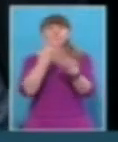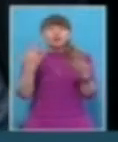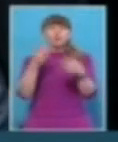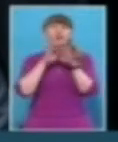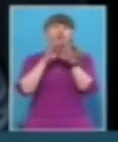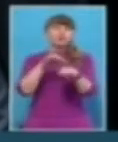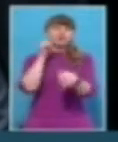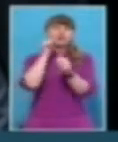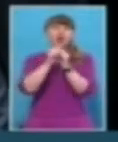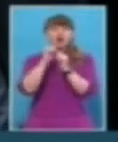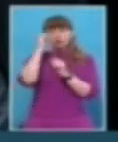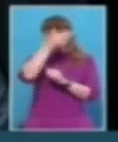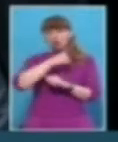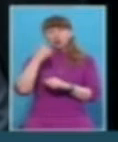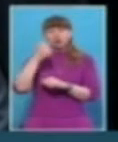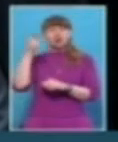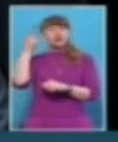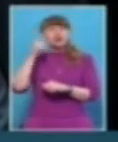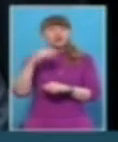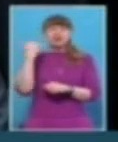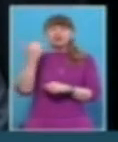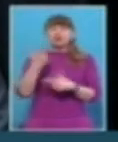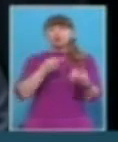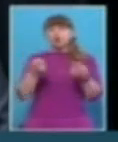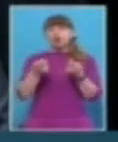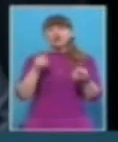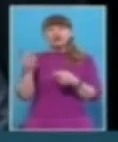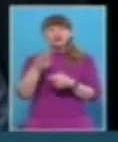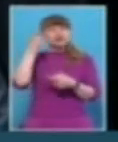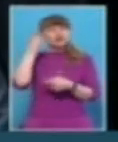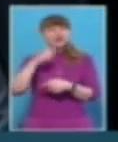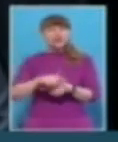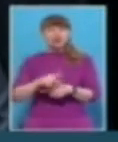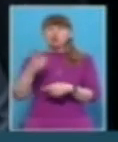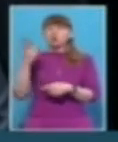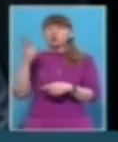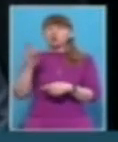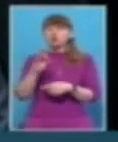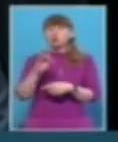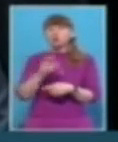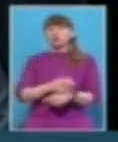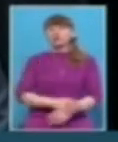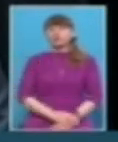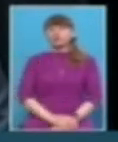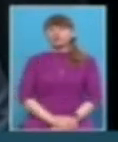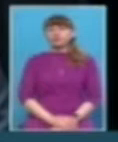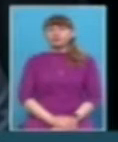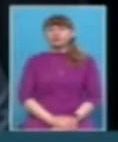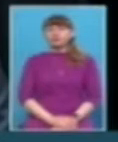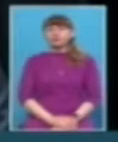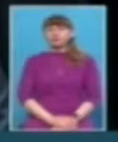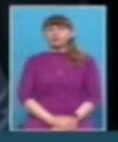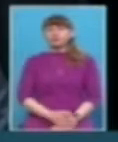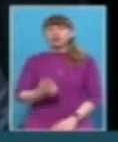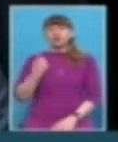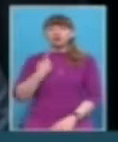проводим, они все знают, их руководители в основном все знают, но как бы они от этого ждут